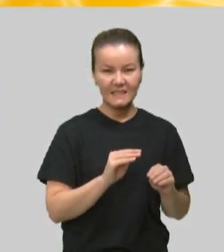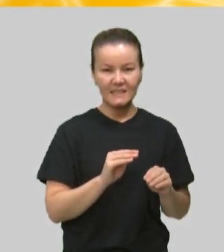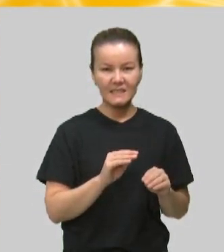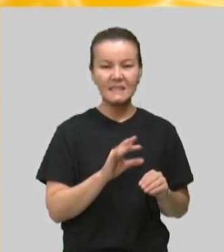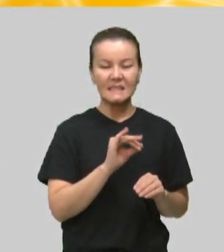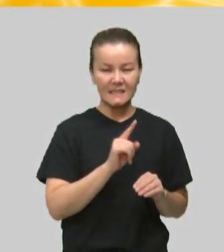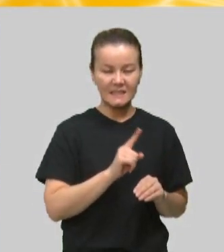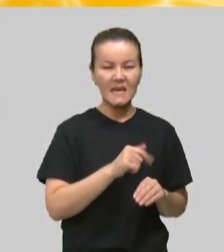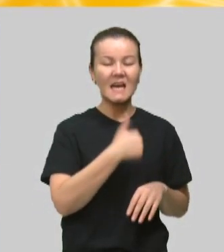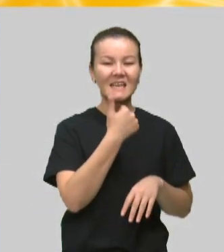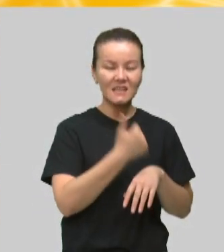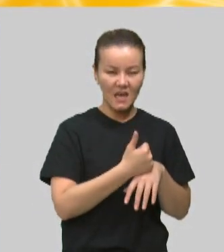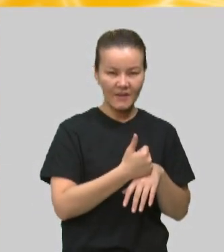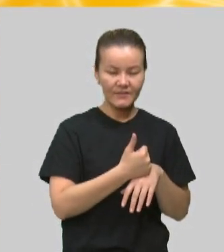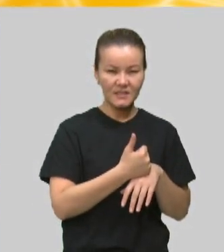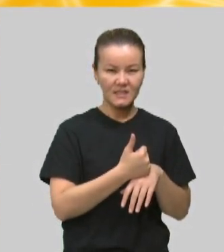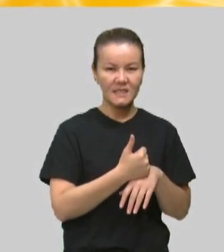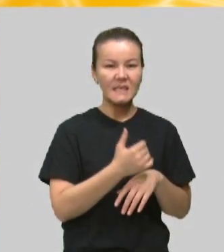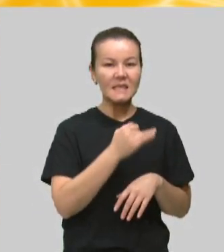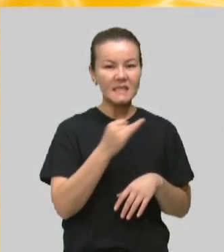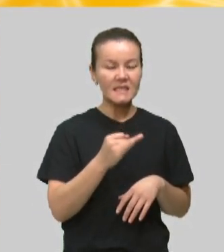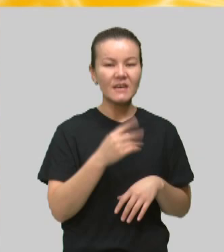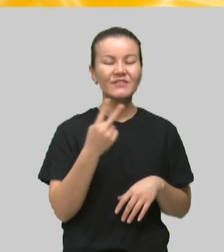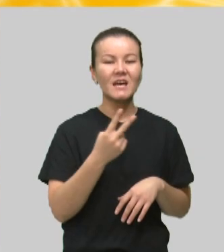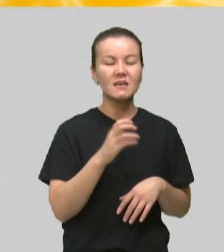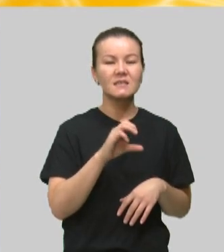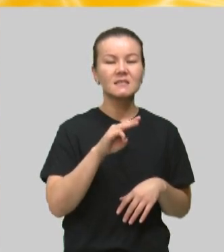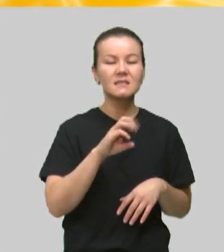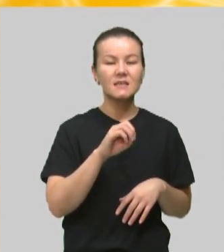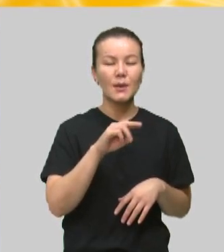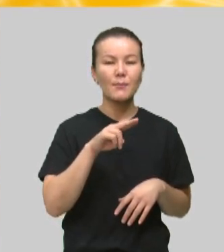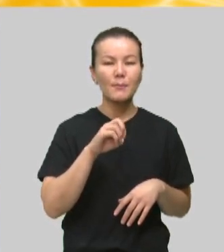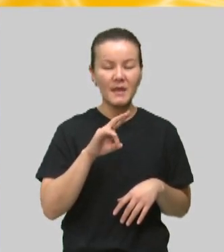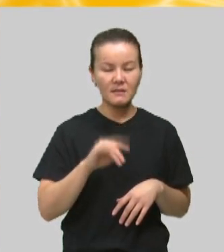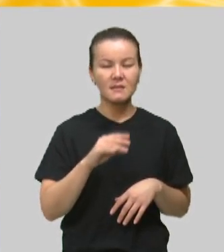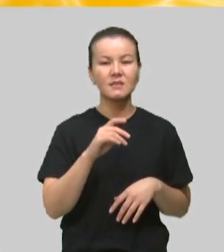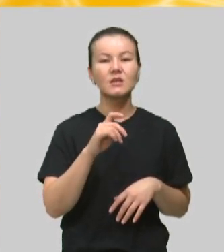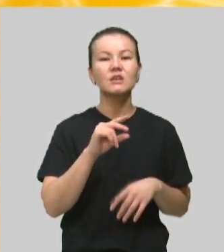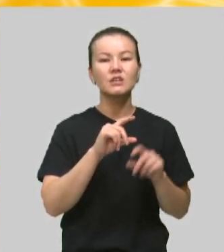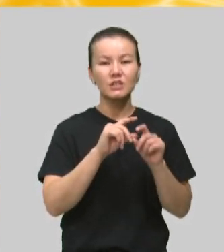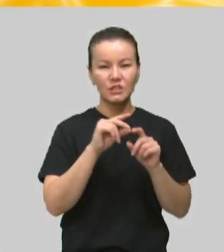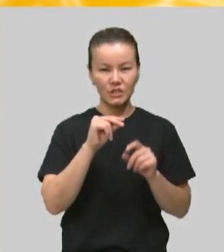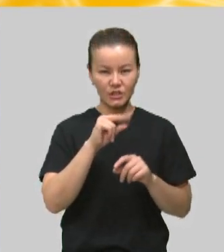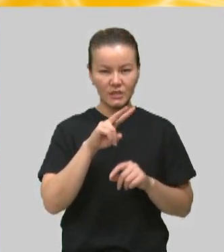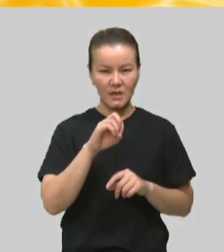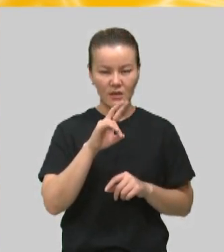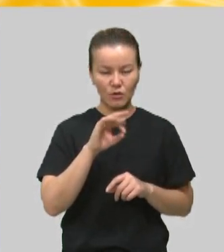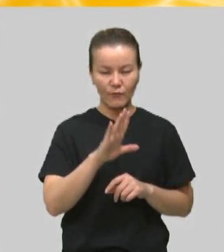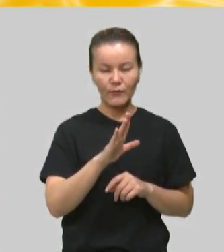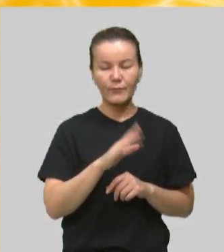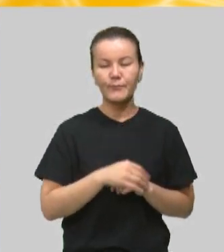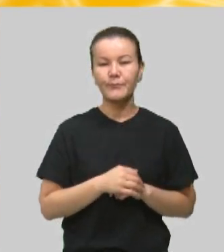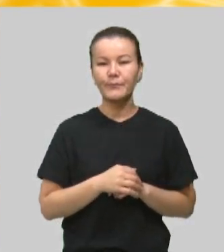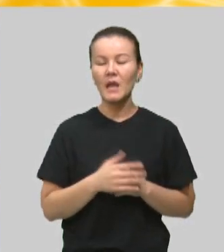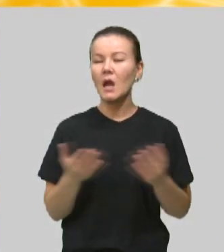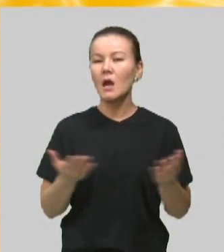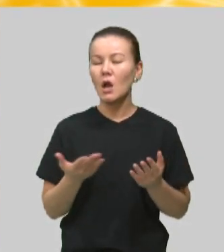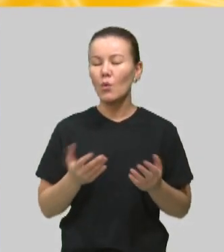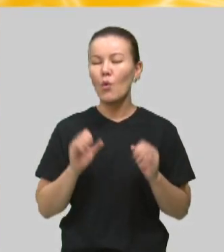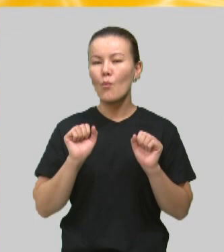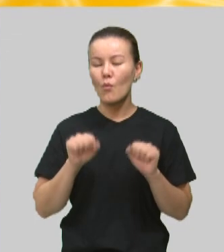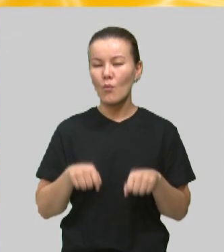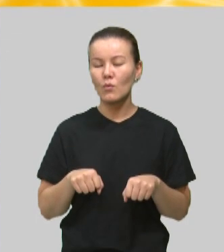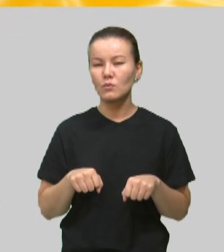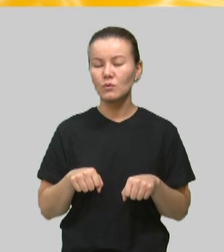Состоит из главных и второстепенных членов. Какой же